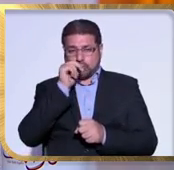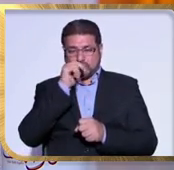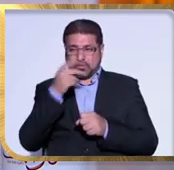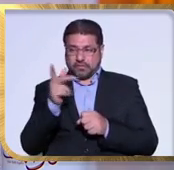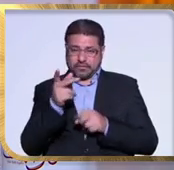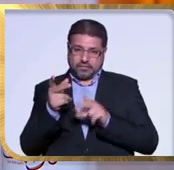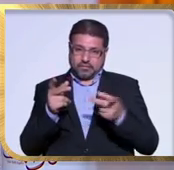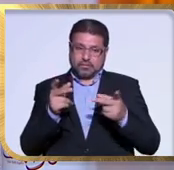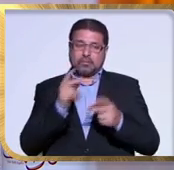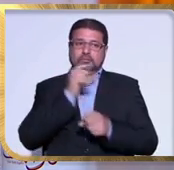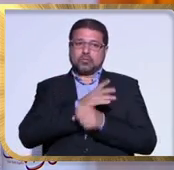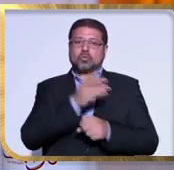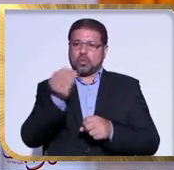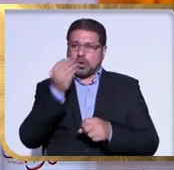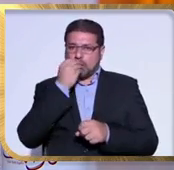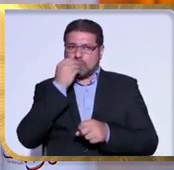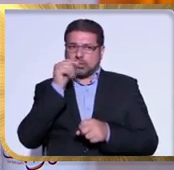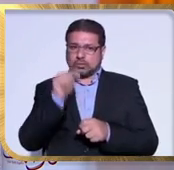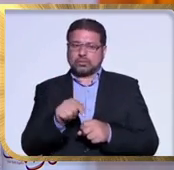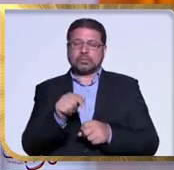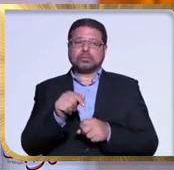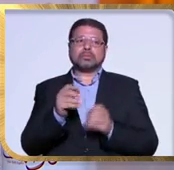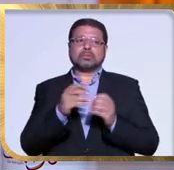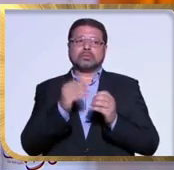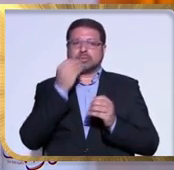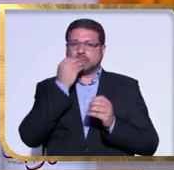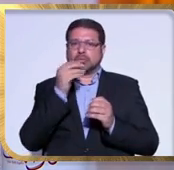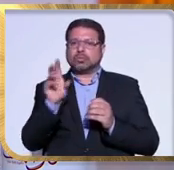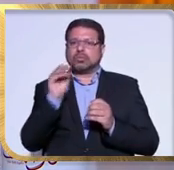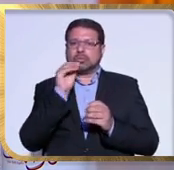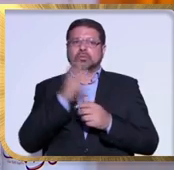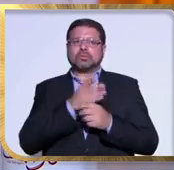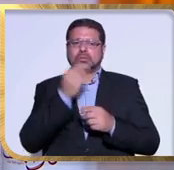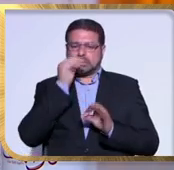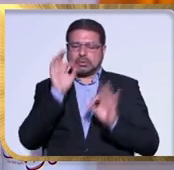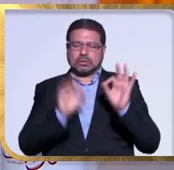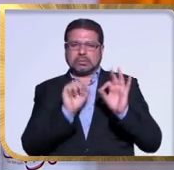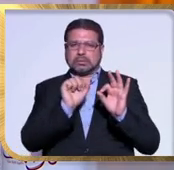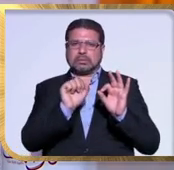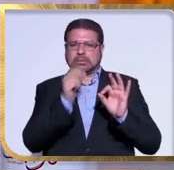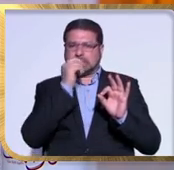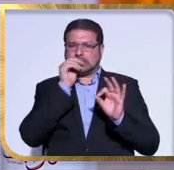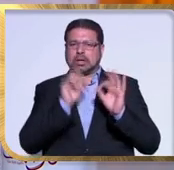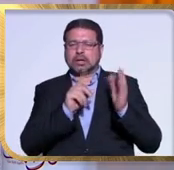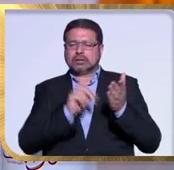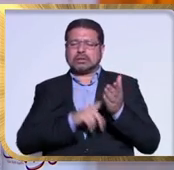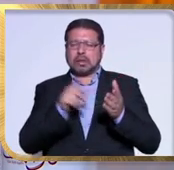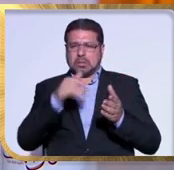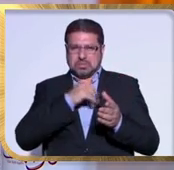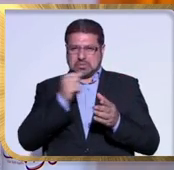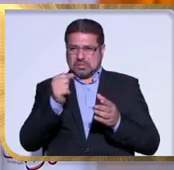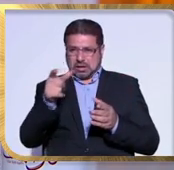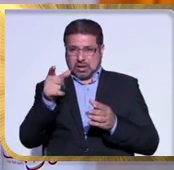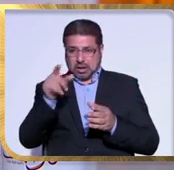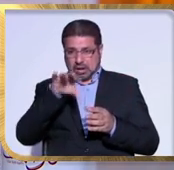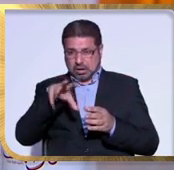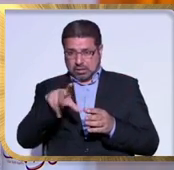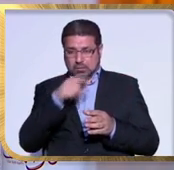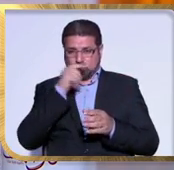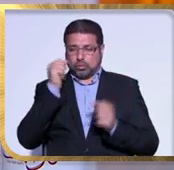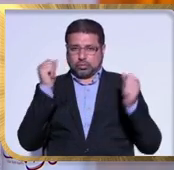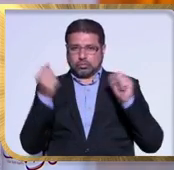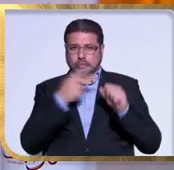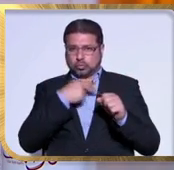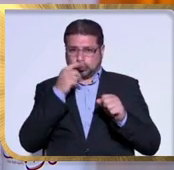منه فيجوز لكم في الحاله دي انه تاخذوا على قدر الضروره فقط القاعده بتقول